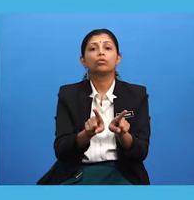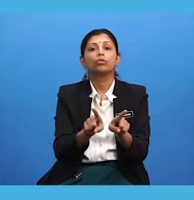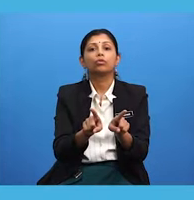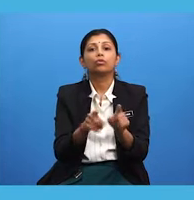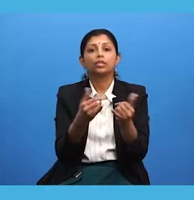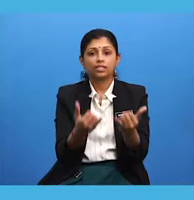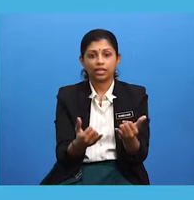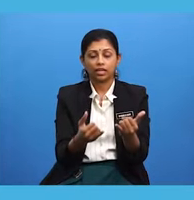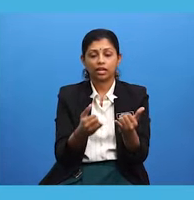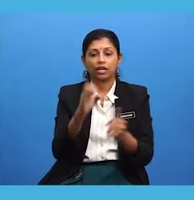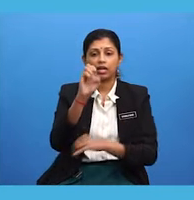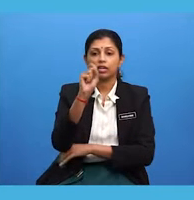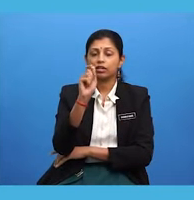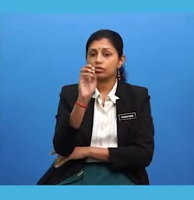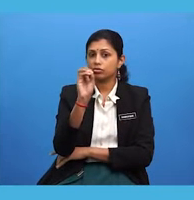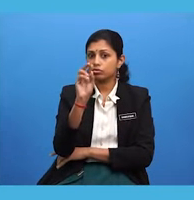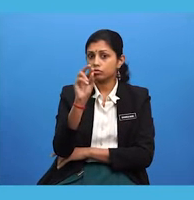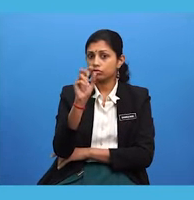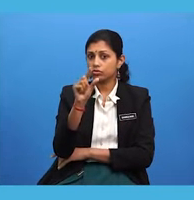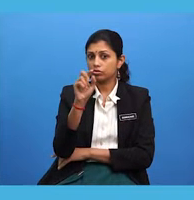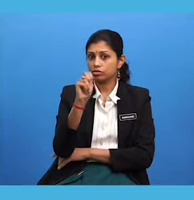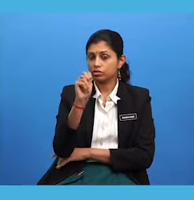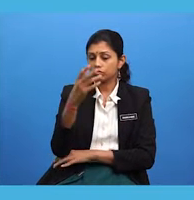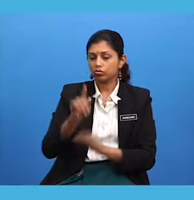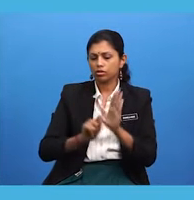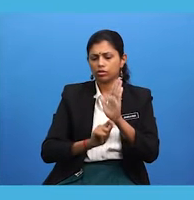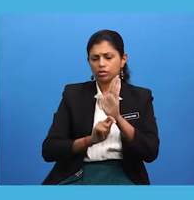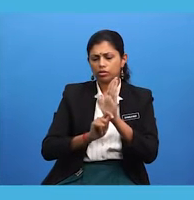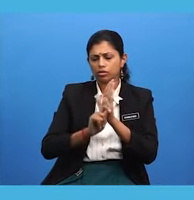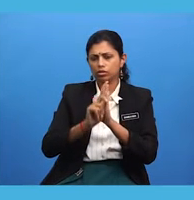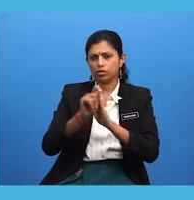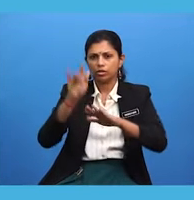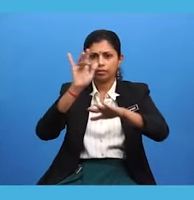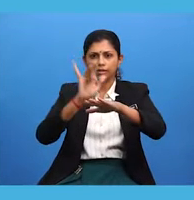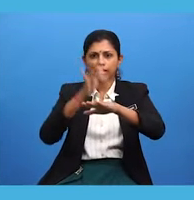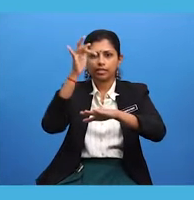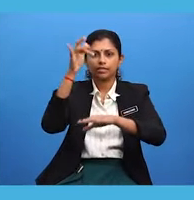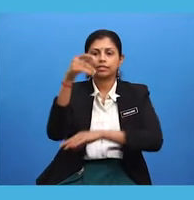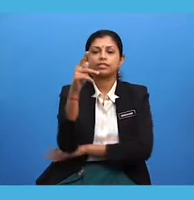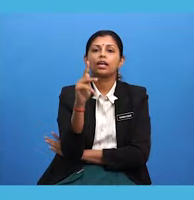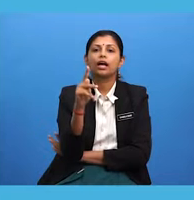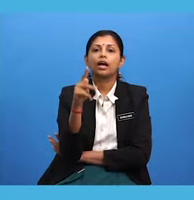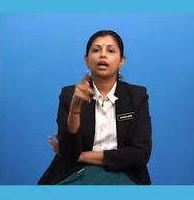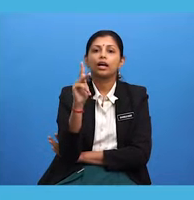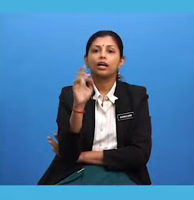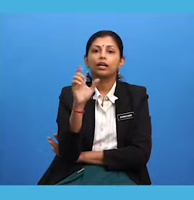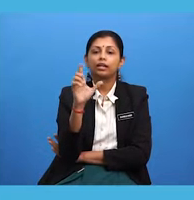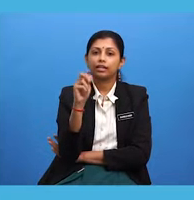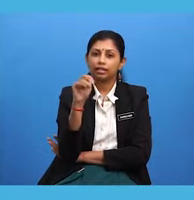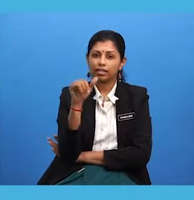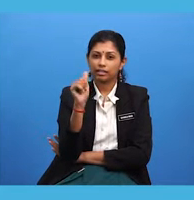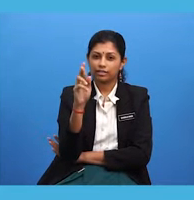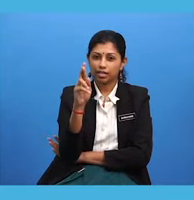Hormon estrogen yang tinggi merangsang kelenjar pituitari untuk merembeskan